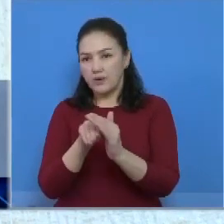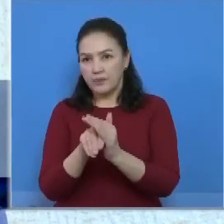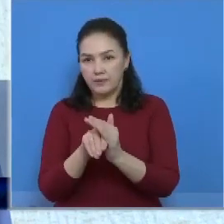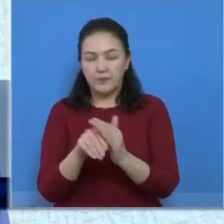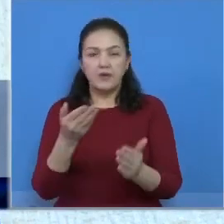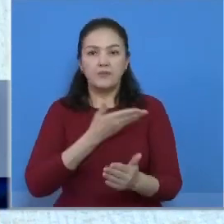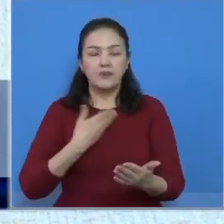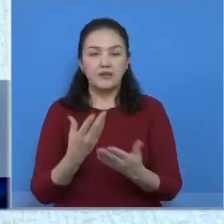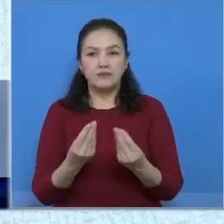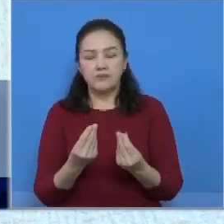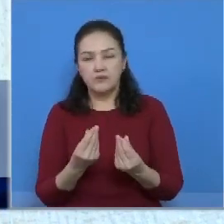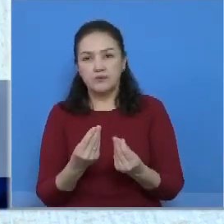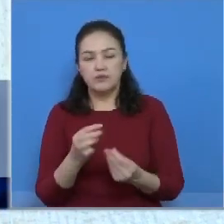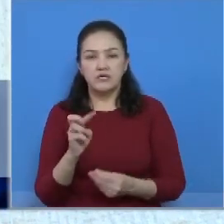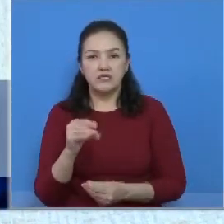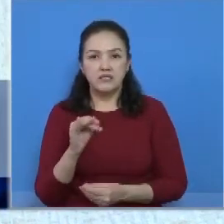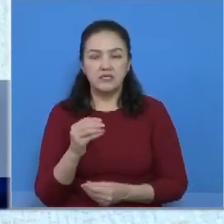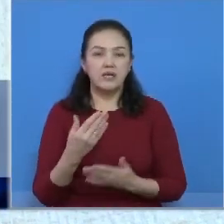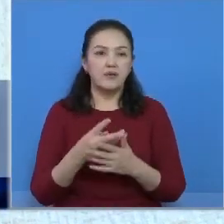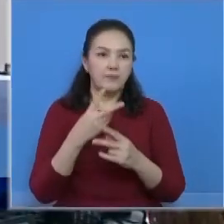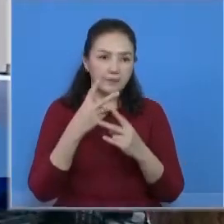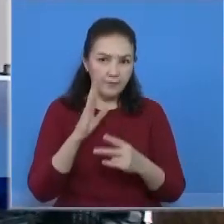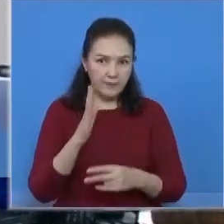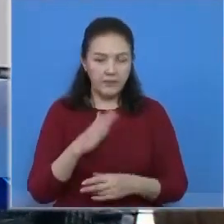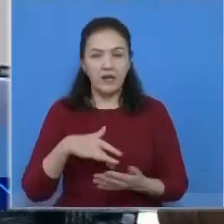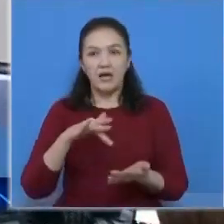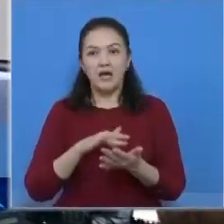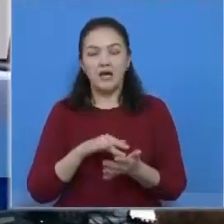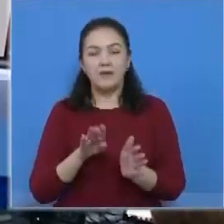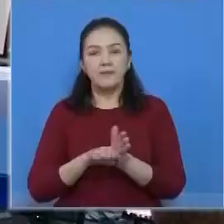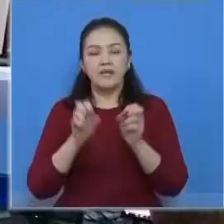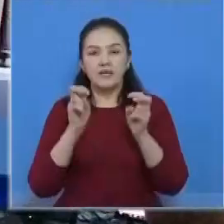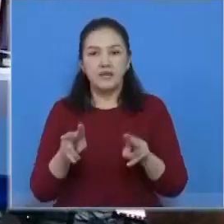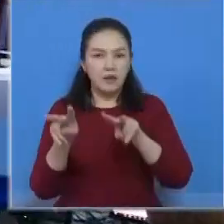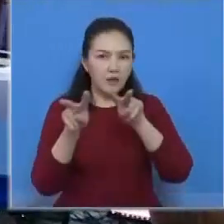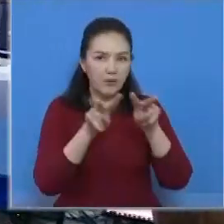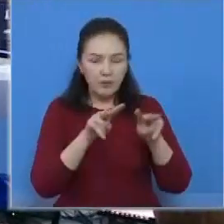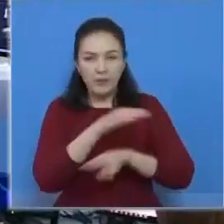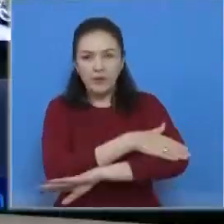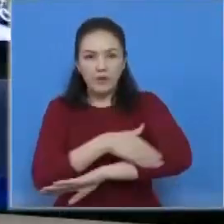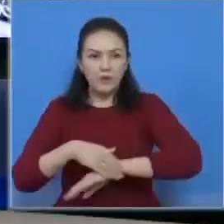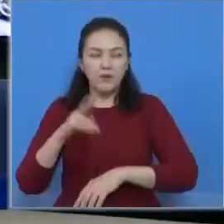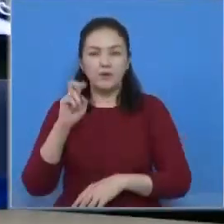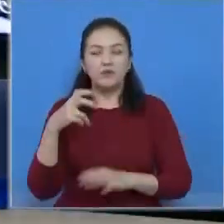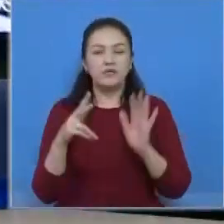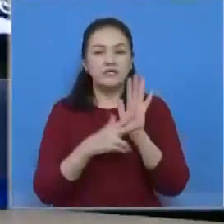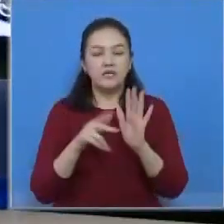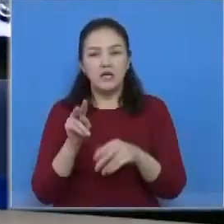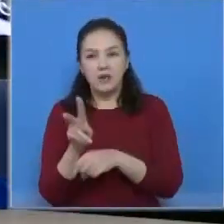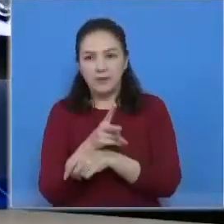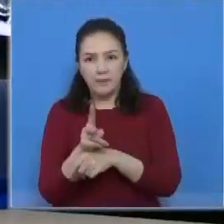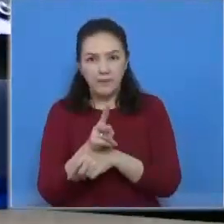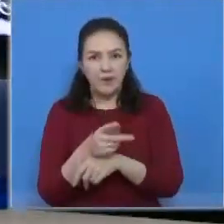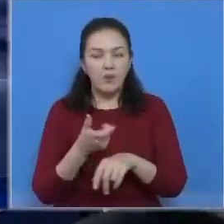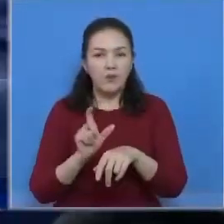біз бюджеттен қаражат қарастырып жатырмыз. Қаладағы қауіпсіздікті бақылап отыру үшін көшедегі 208 бейне бақылау